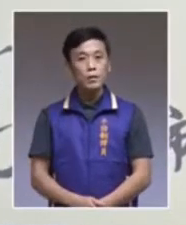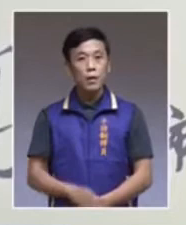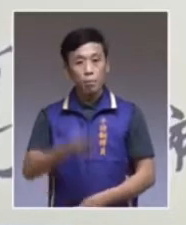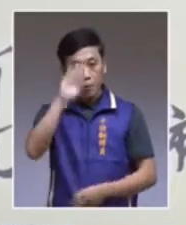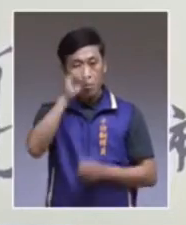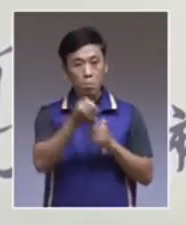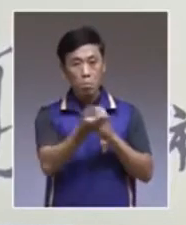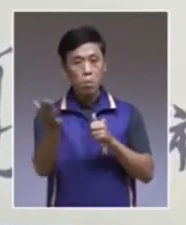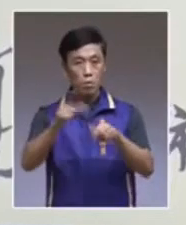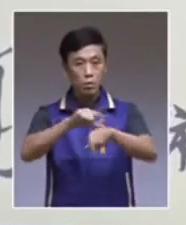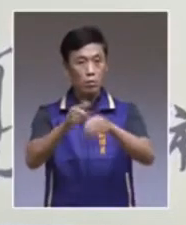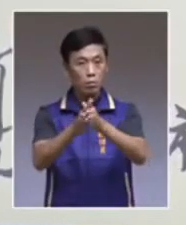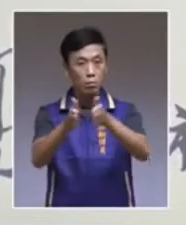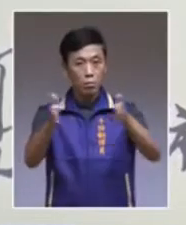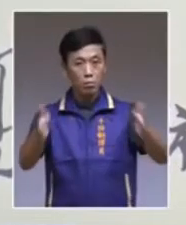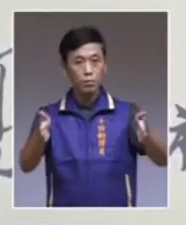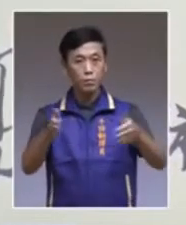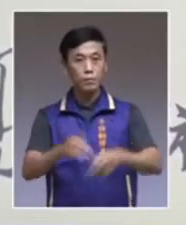期间